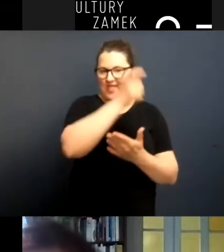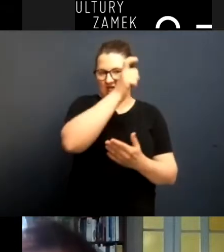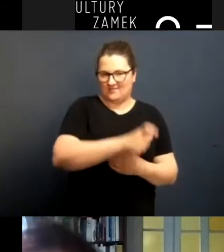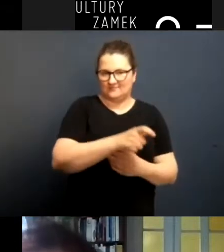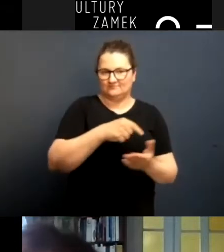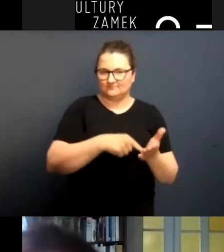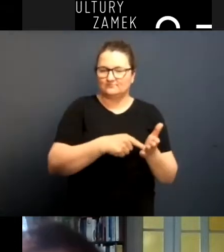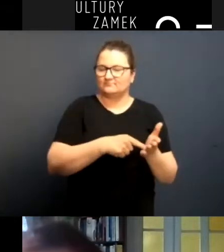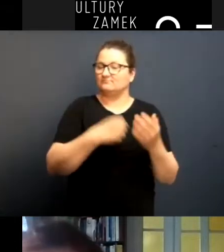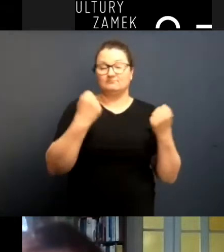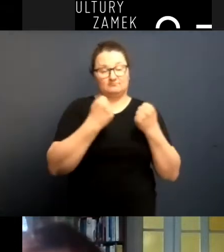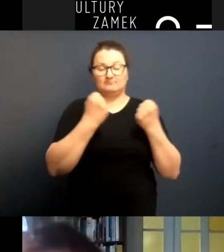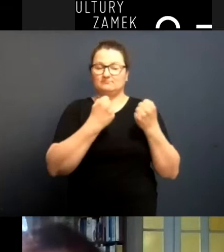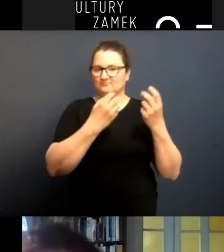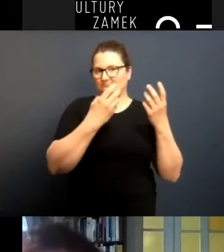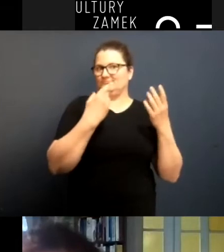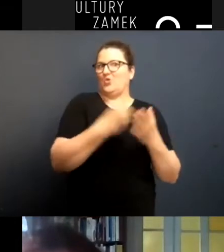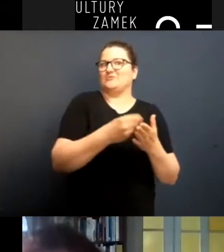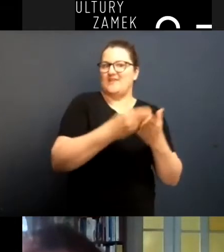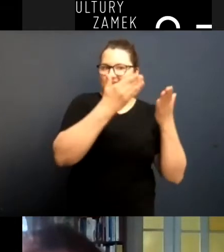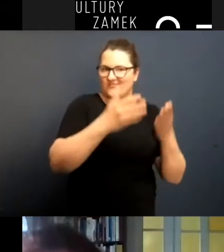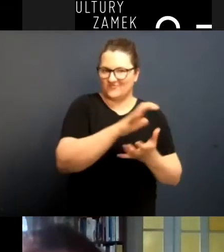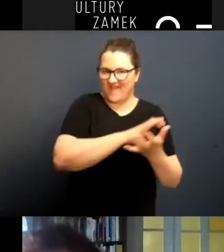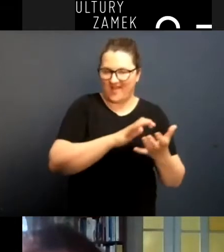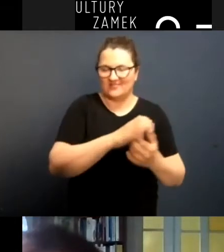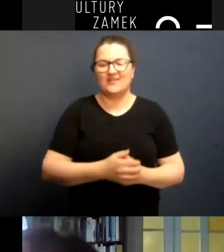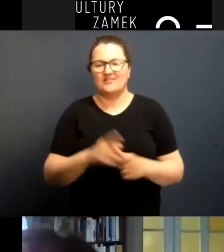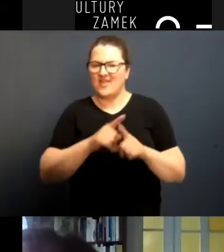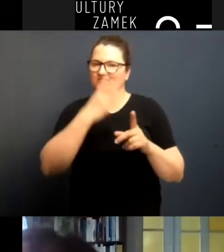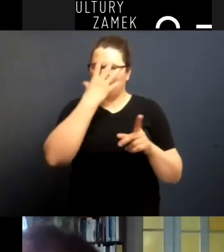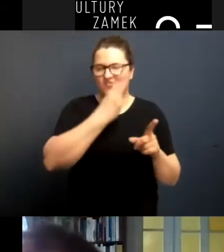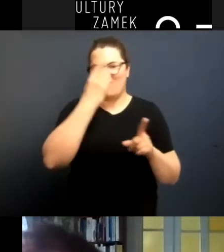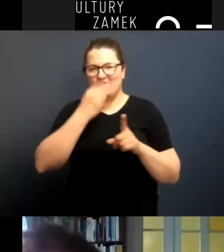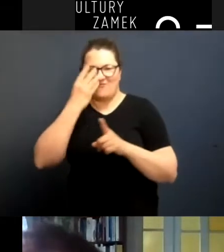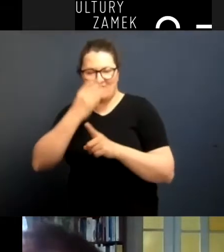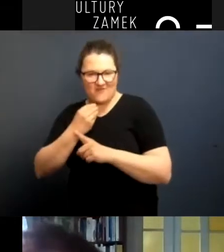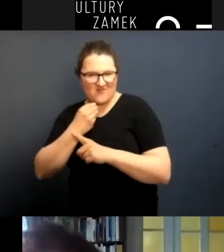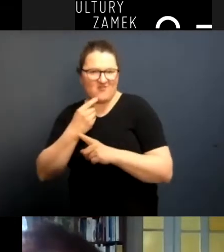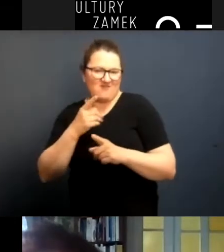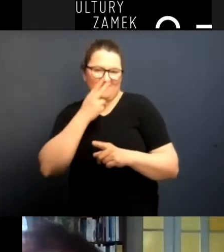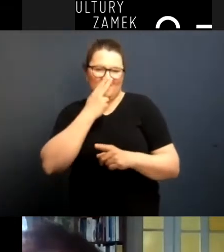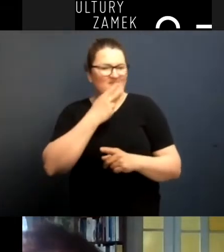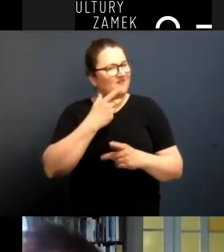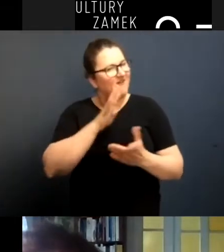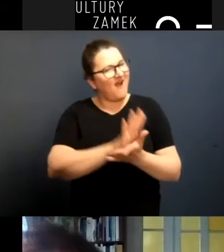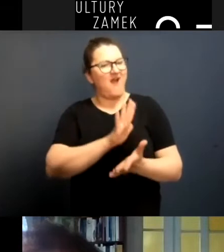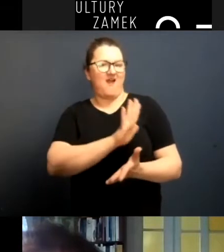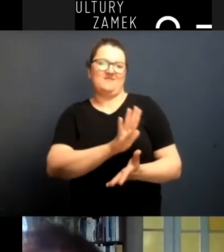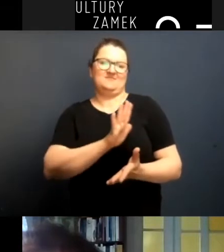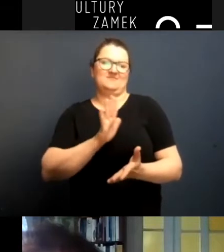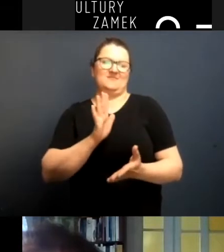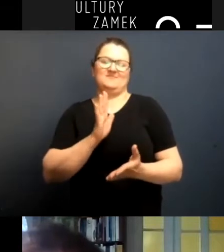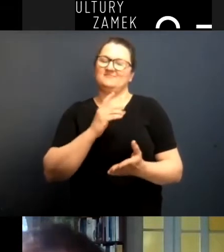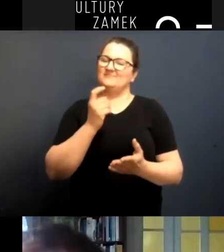model, grey model, który jest bardzo ceniony na świecie. No i też wizerunki tych mężczyzn oczywiście są